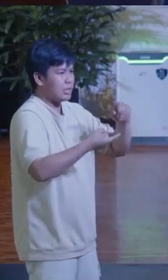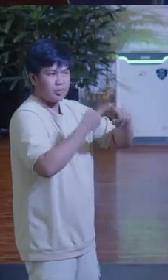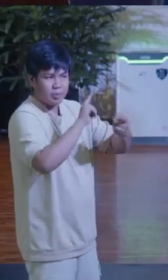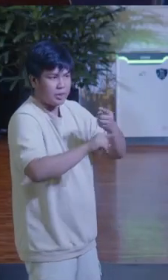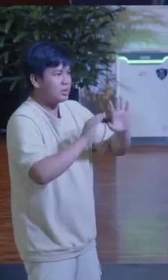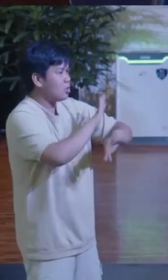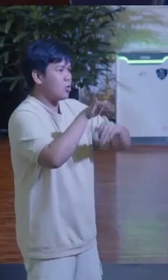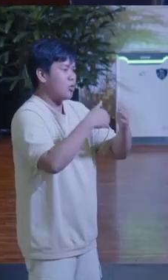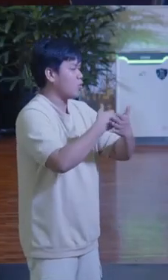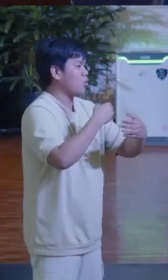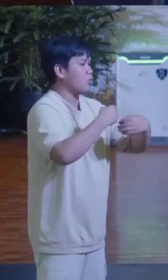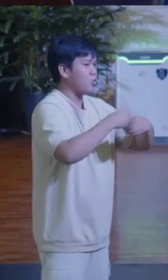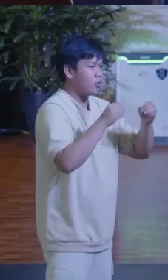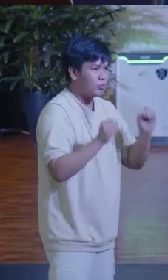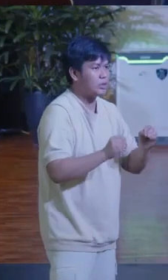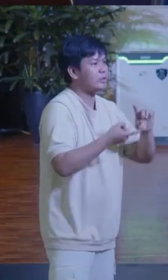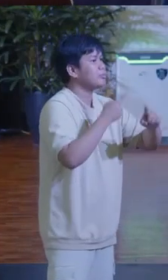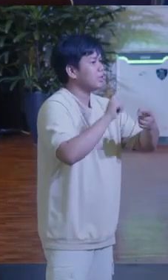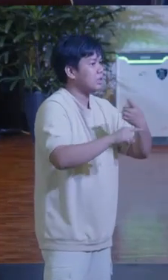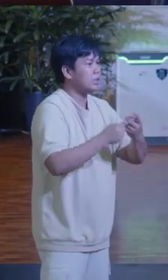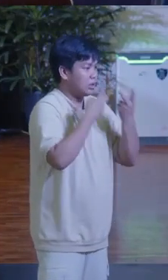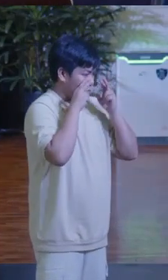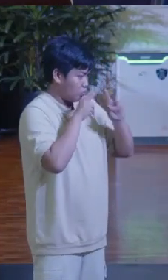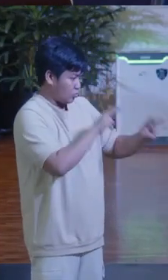Baka kayo lang ang Biblia na nababasa nila.